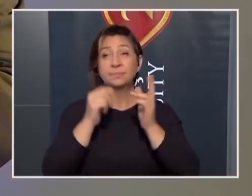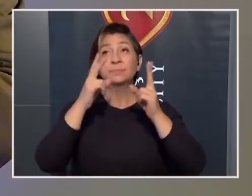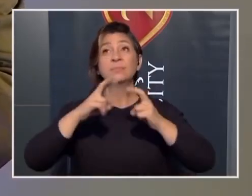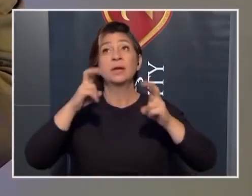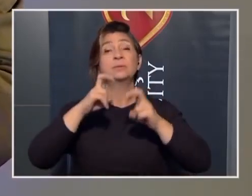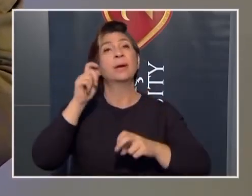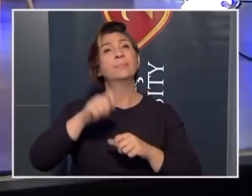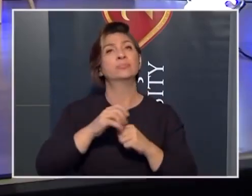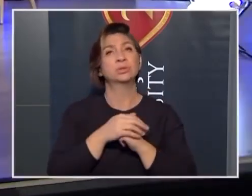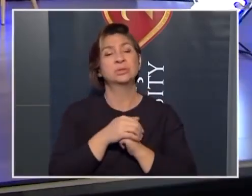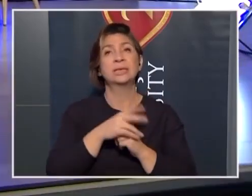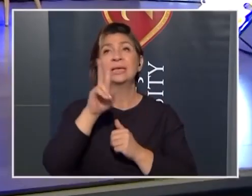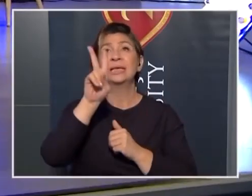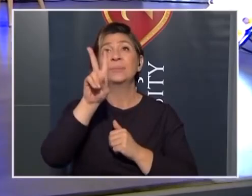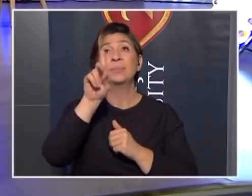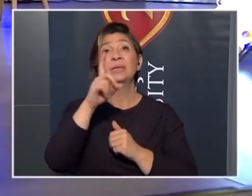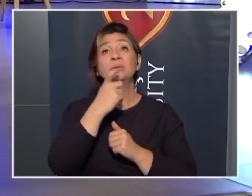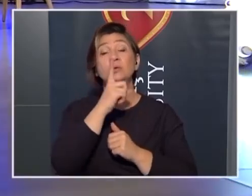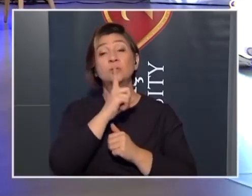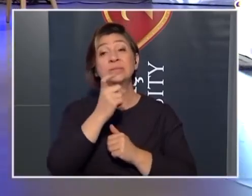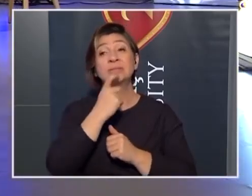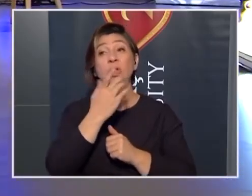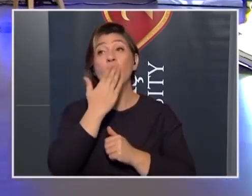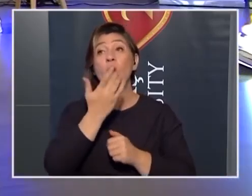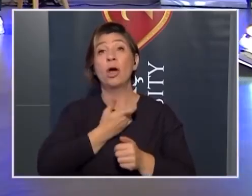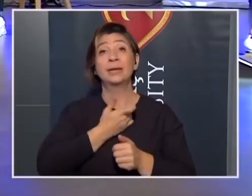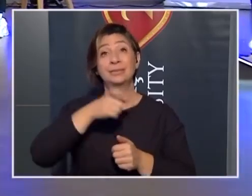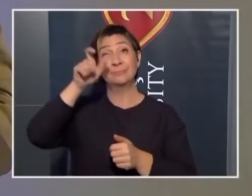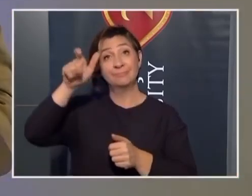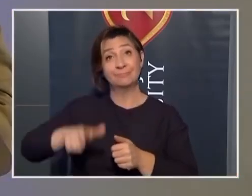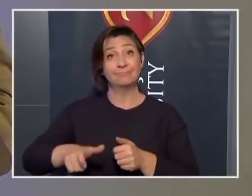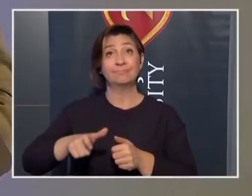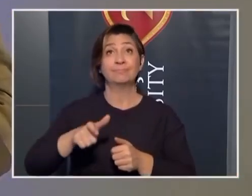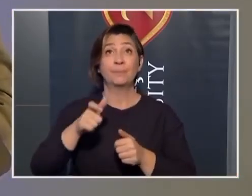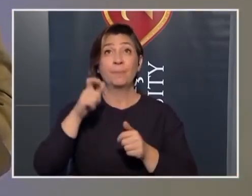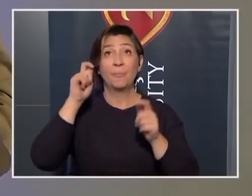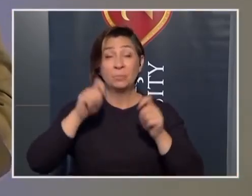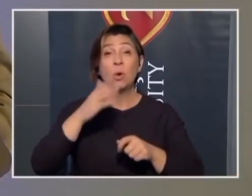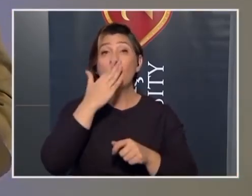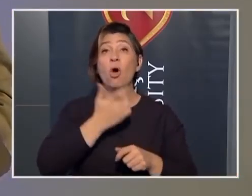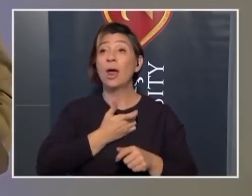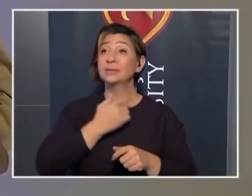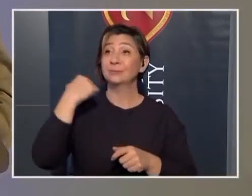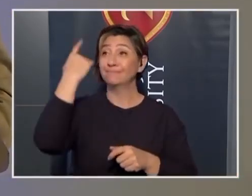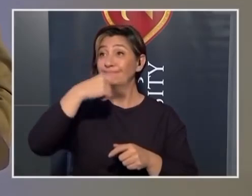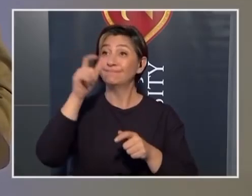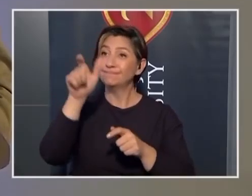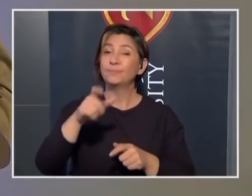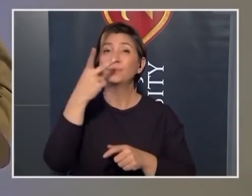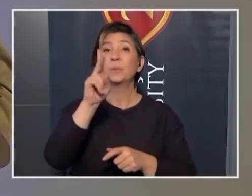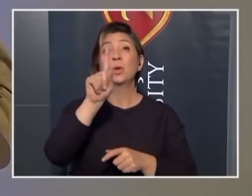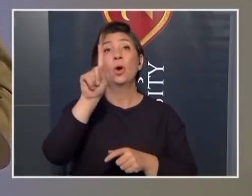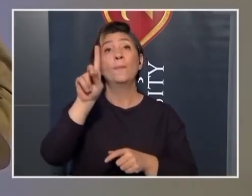araştırma yapmış. 21. yüzyıl öğrenci profili çıkarmış. Ve öğrenci profili çıkartırken